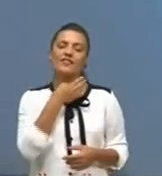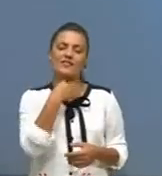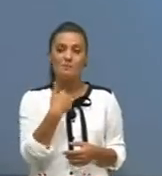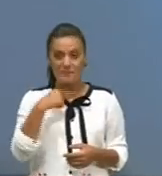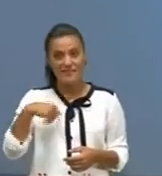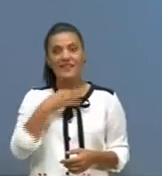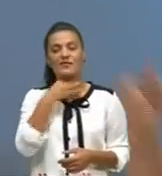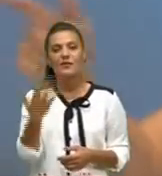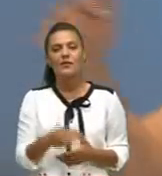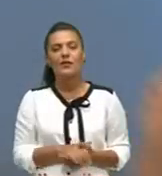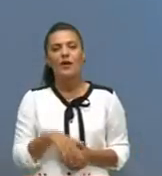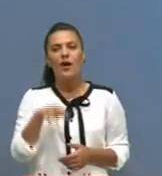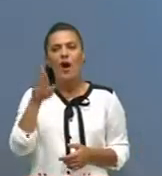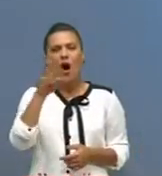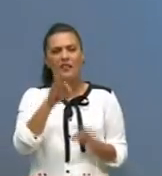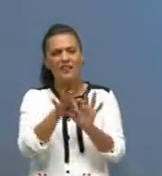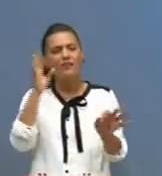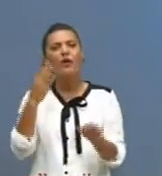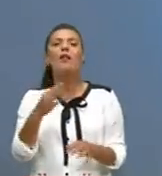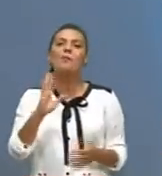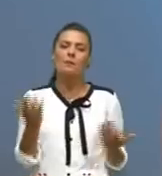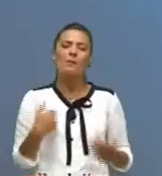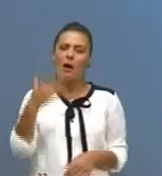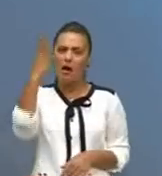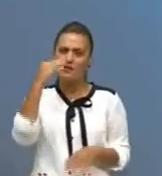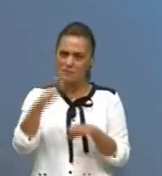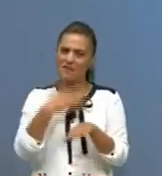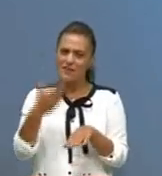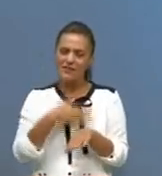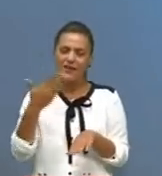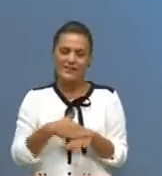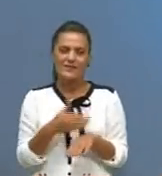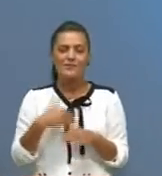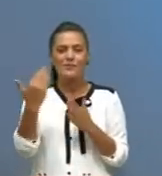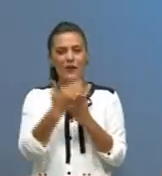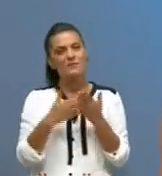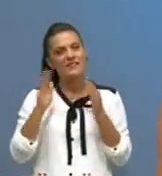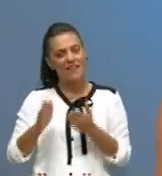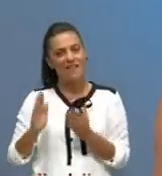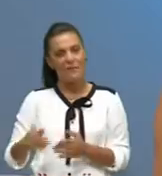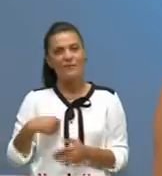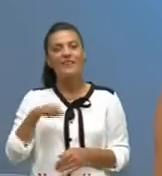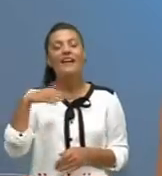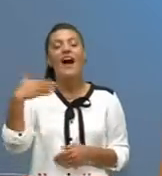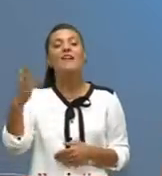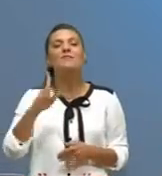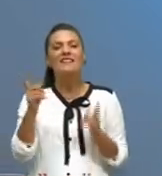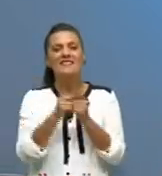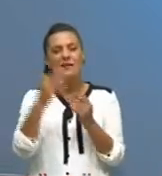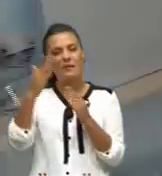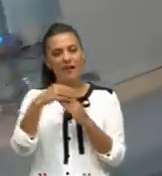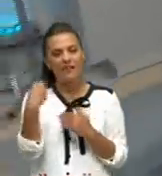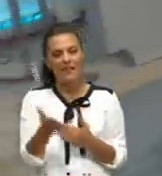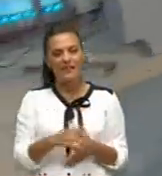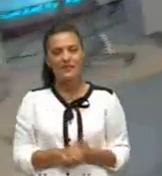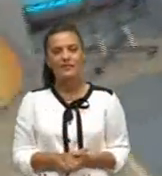ederiz. Biz teşekkür ederiz. Efendim 12'den vuramadım ama olsun. Öğreneceğiz. Programımız devam ediyor. Ayrılmayın. Kısa bir ara vereceğiz